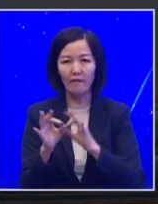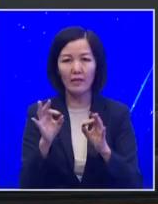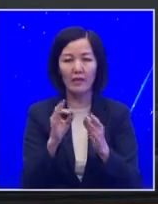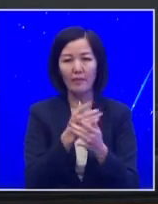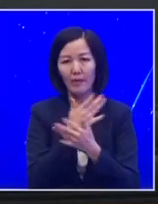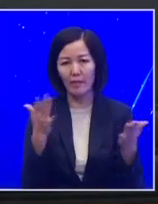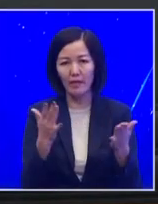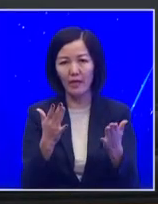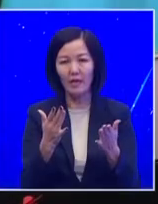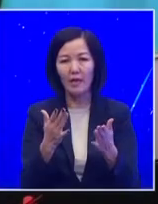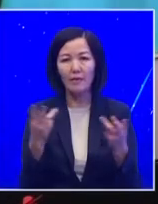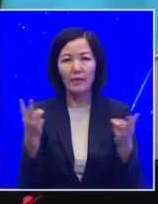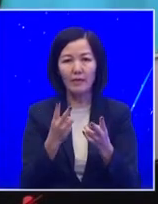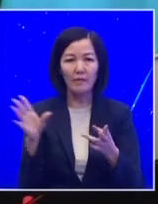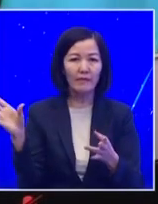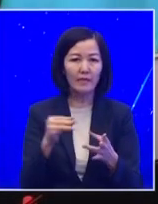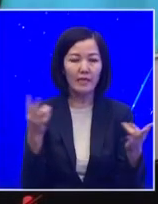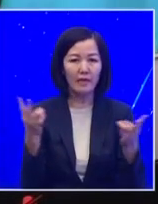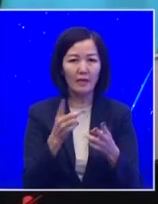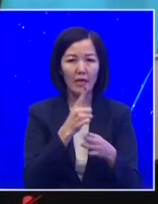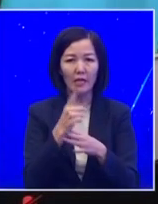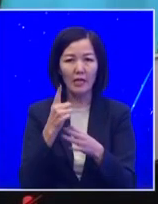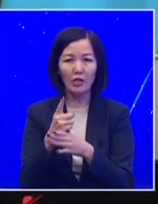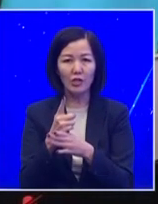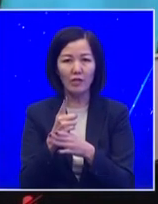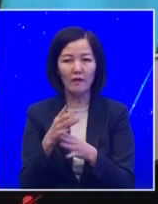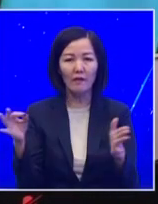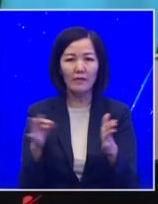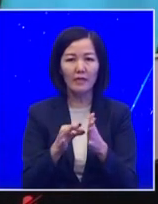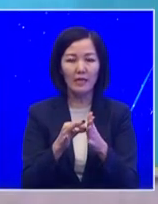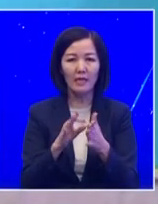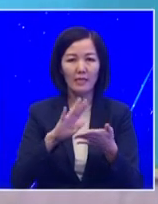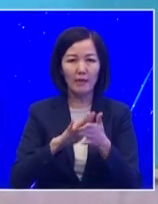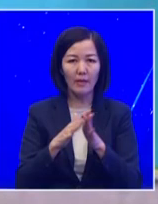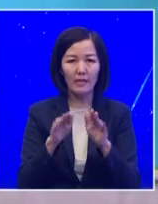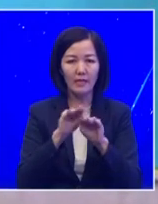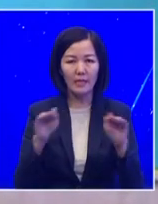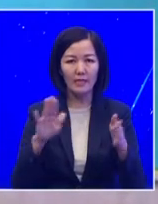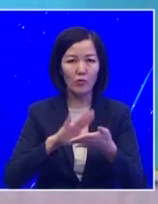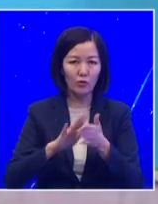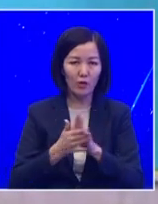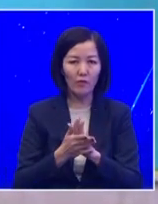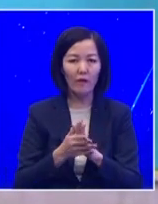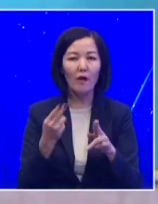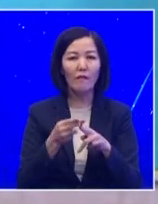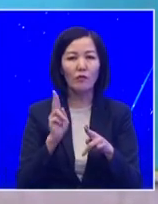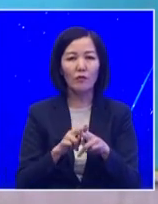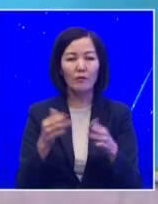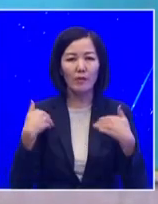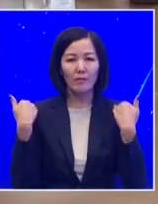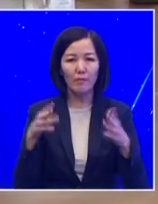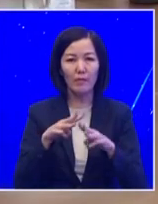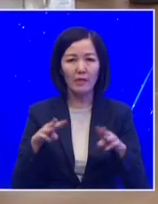лекарства и препараты, принимать все необходимые ограничительные меры в целях стабилизации обстановки. В то же время по